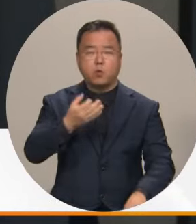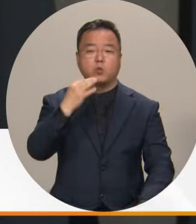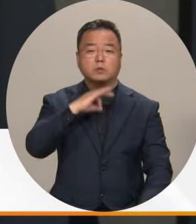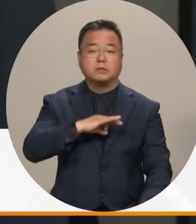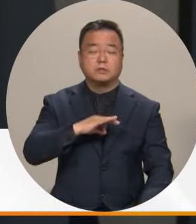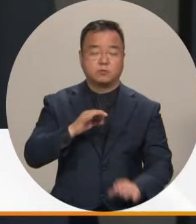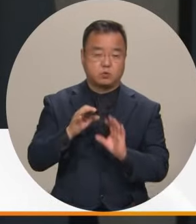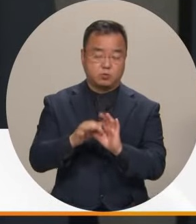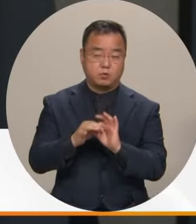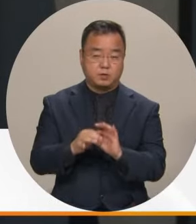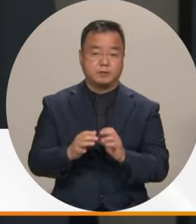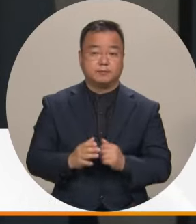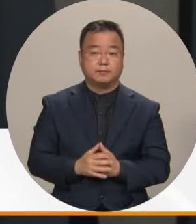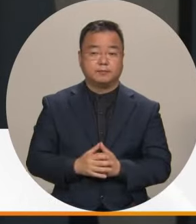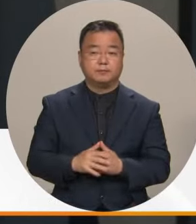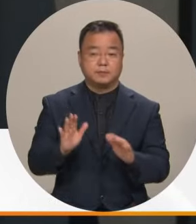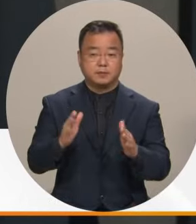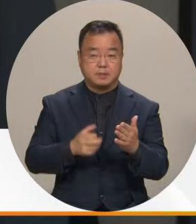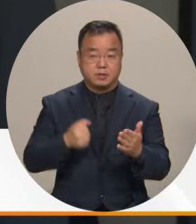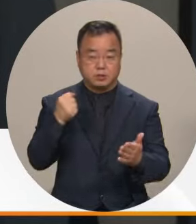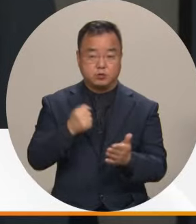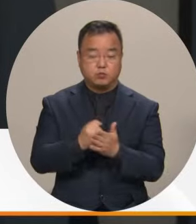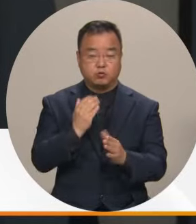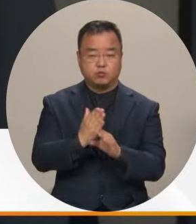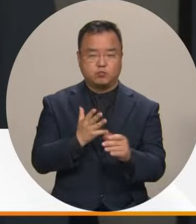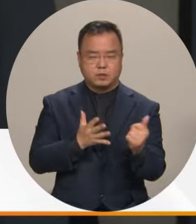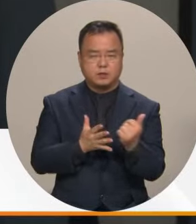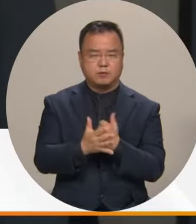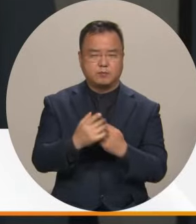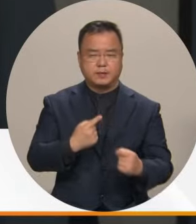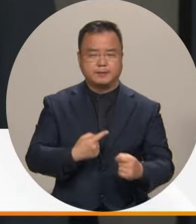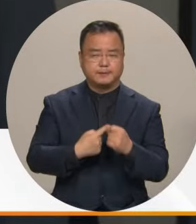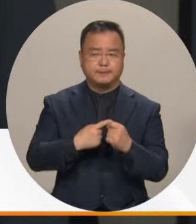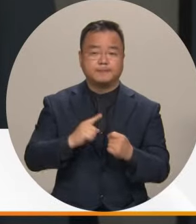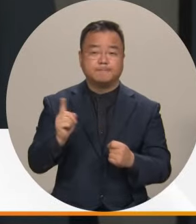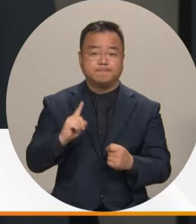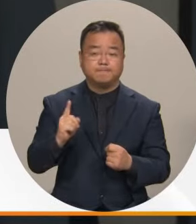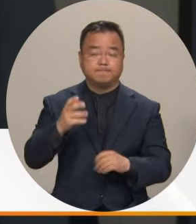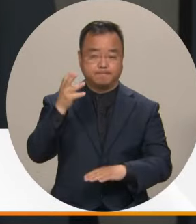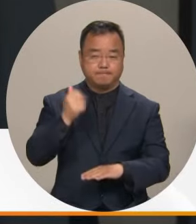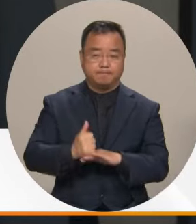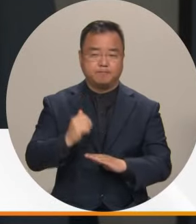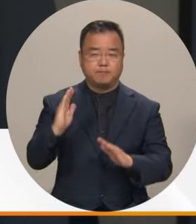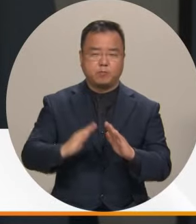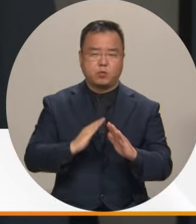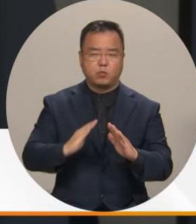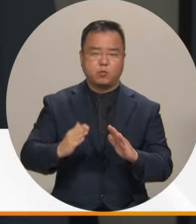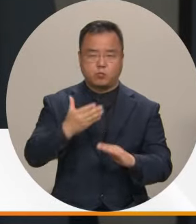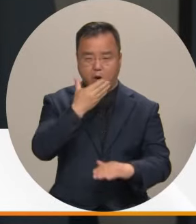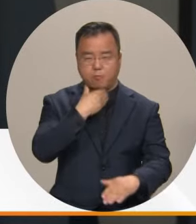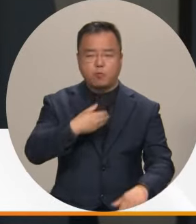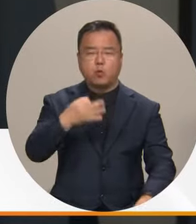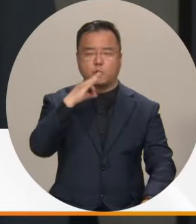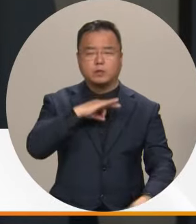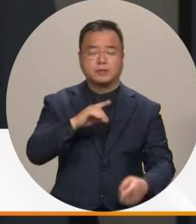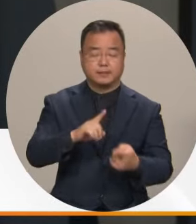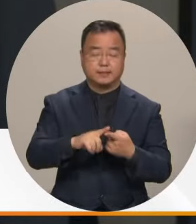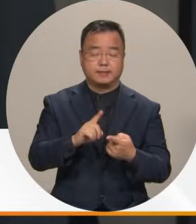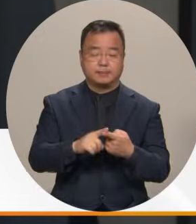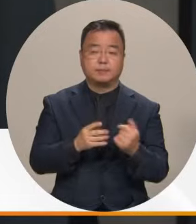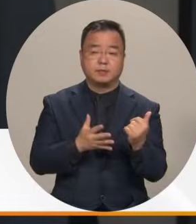미치는지입니다 어 이번 결정에 가장 큰 영향을 미친게이 마지막 공공 복리에 대한 중대한 영향